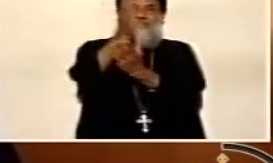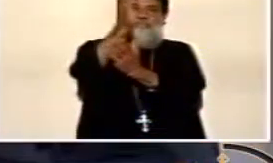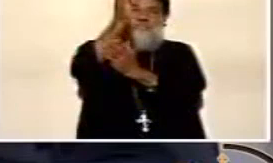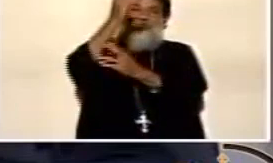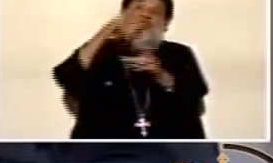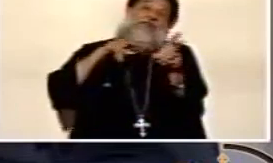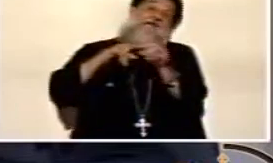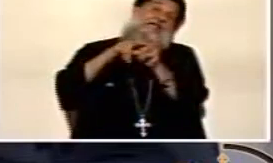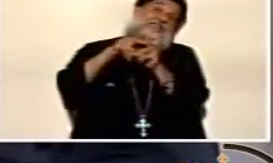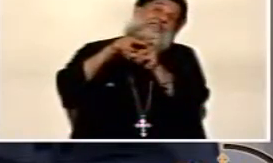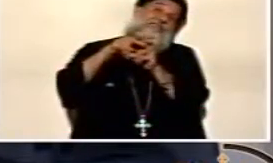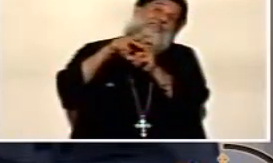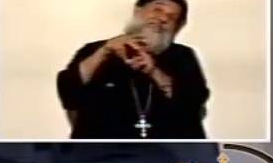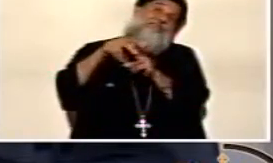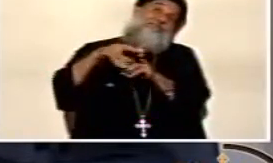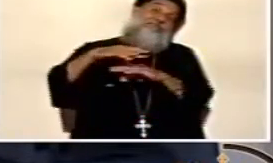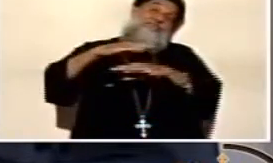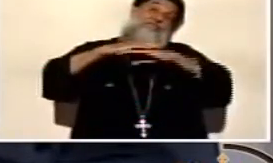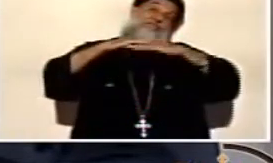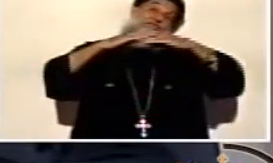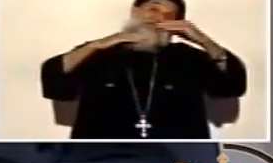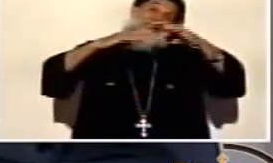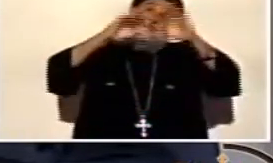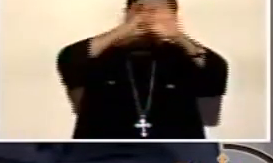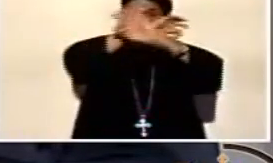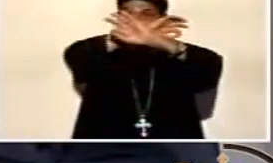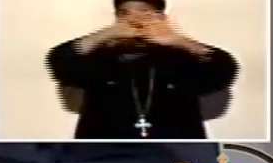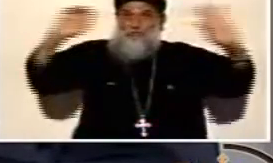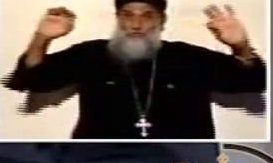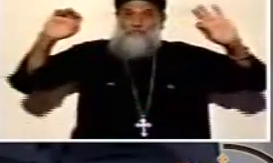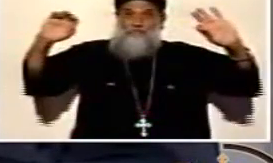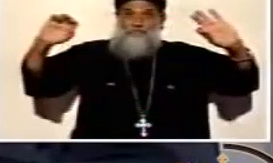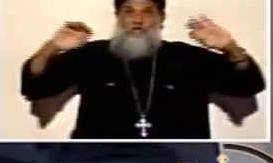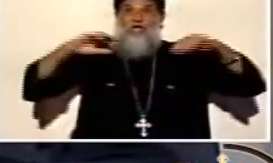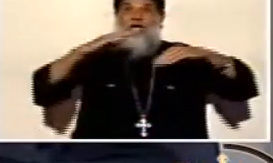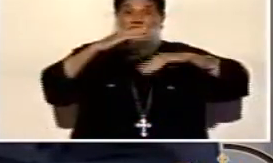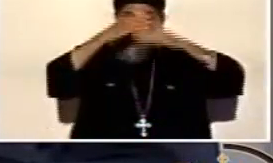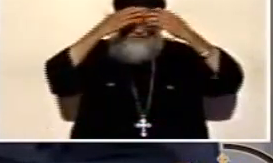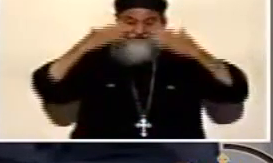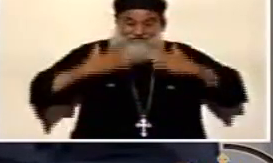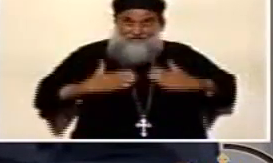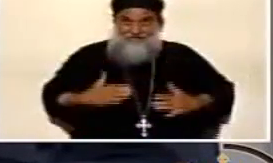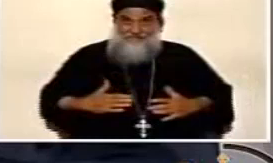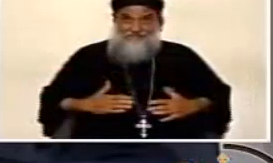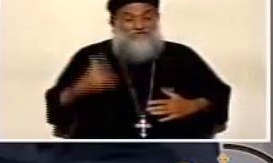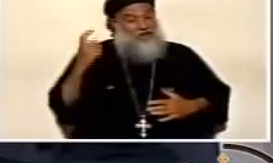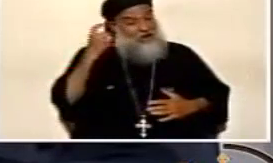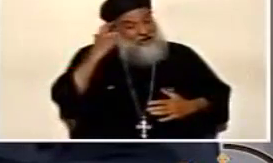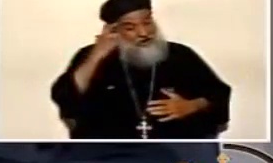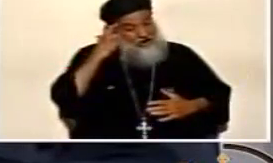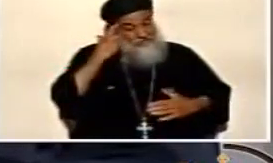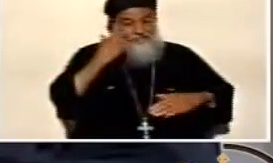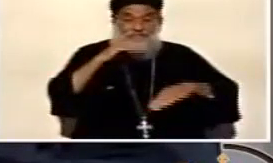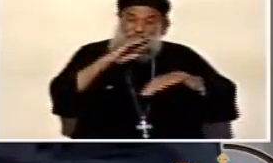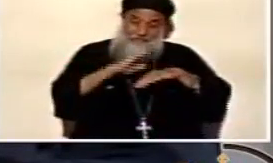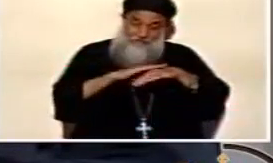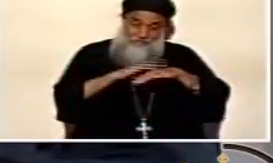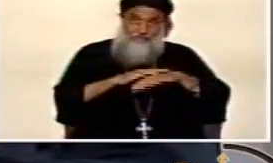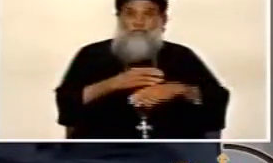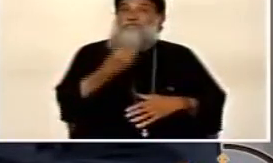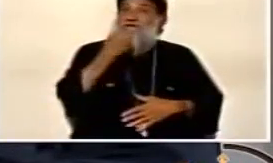يجاهد يضبط نفسه في كل شيء. بل أقمع جسدي واستعبده حتى بعدما